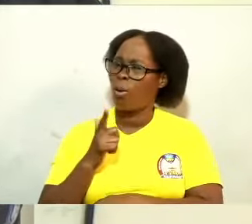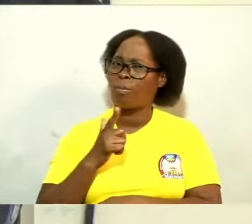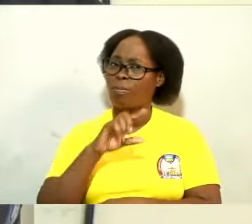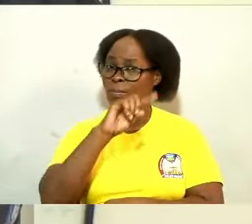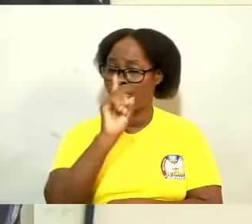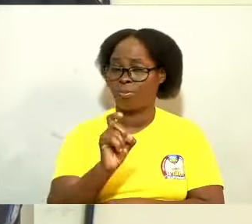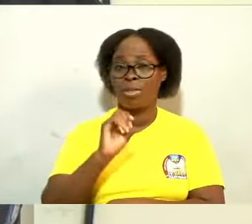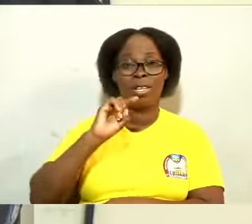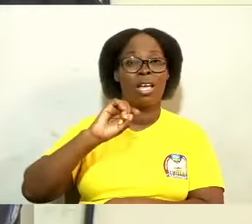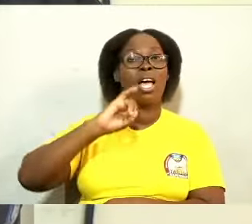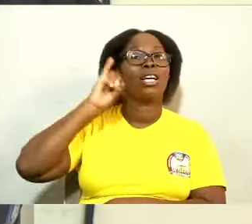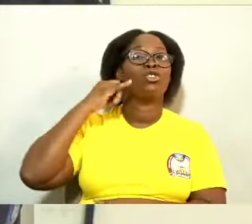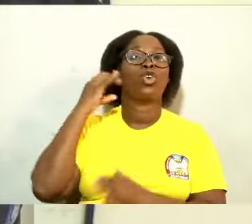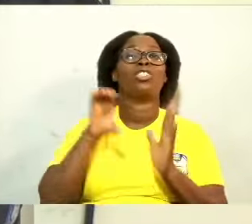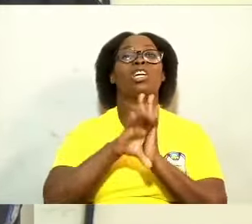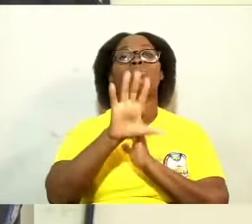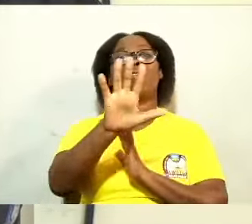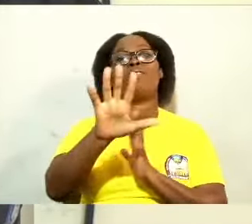Yohana